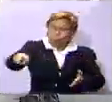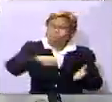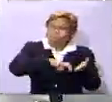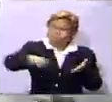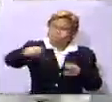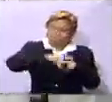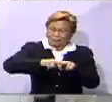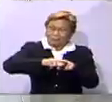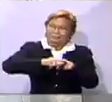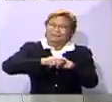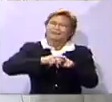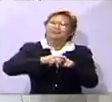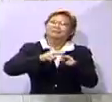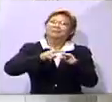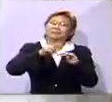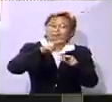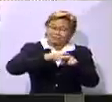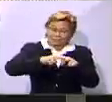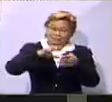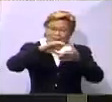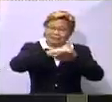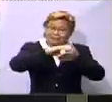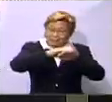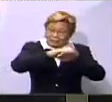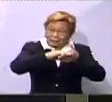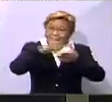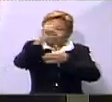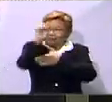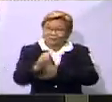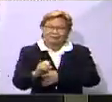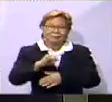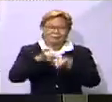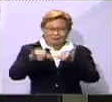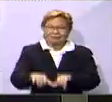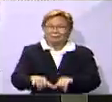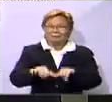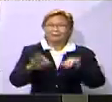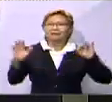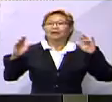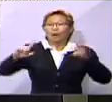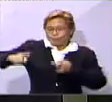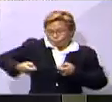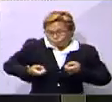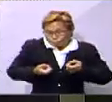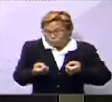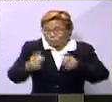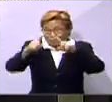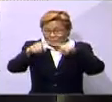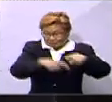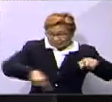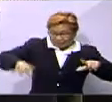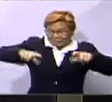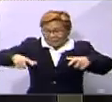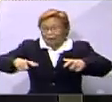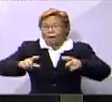menggunakan kad konsesi. Saya kini berada di kawasan Segitiga Emas Bukit Bintang yang menempatkan stesen MRT